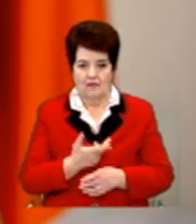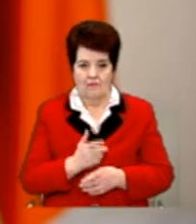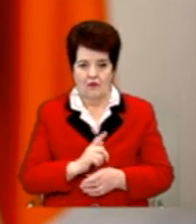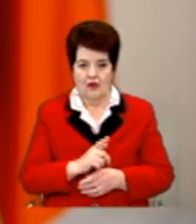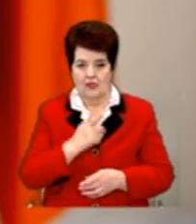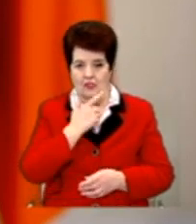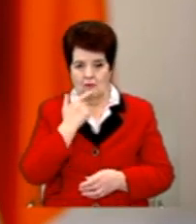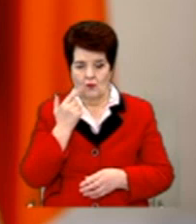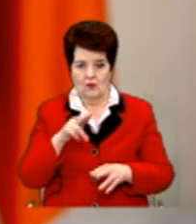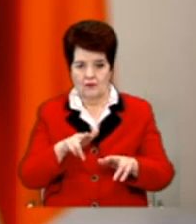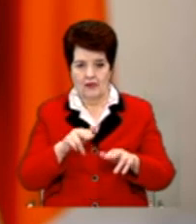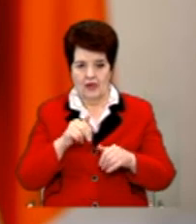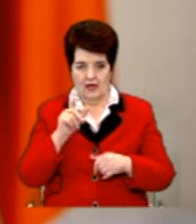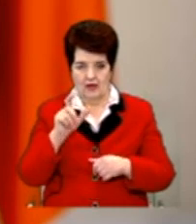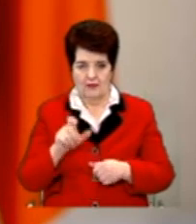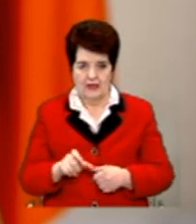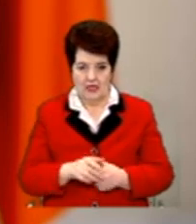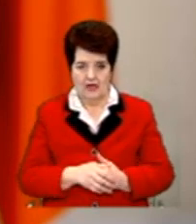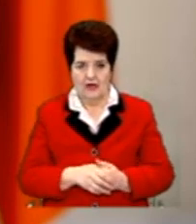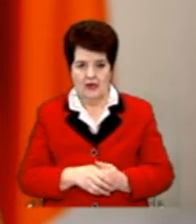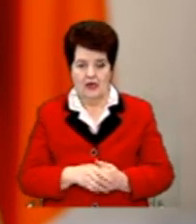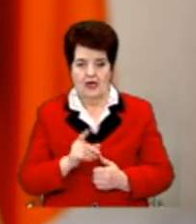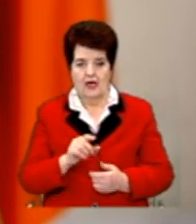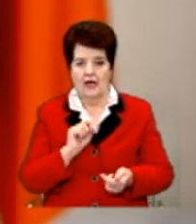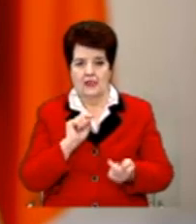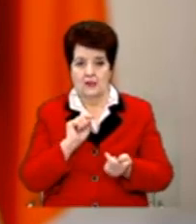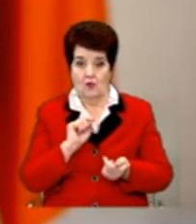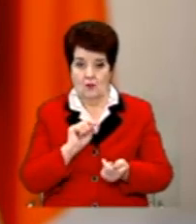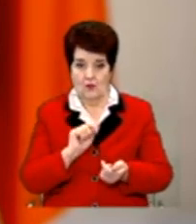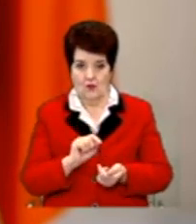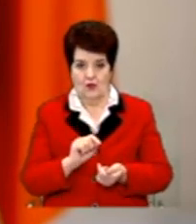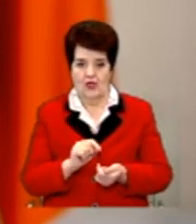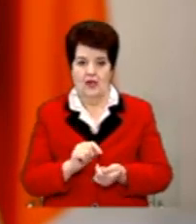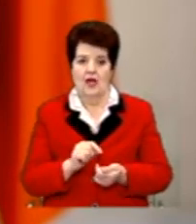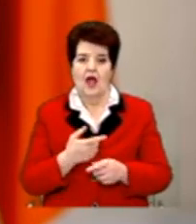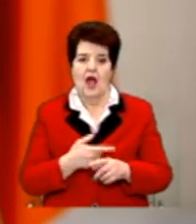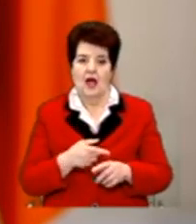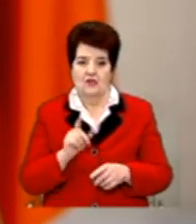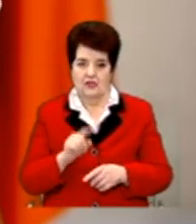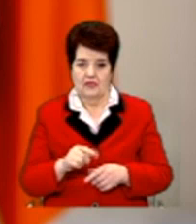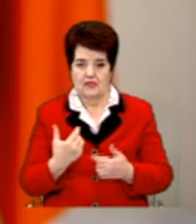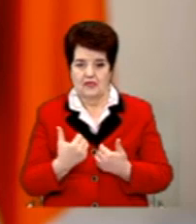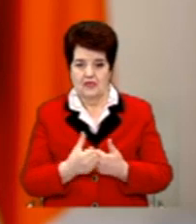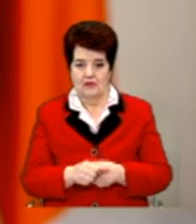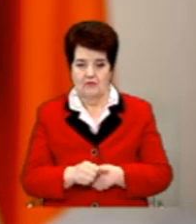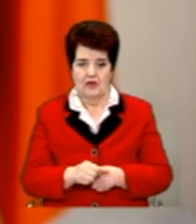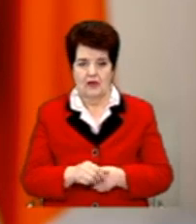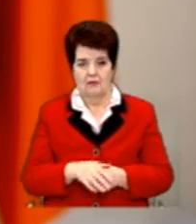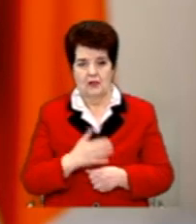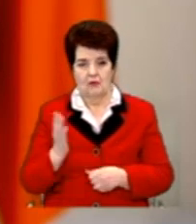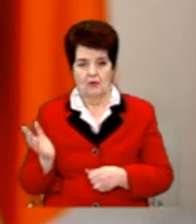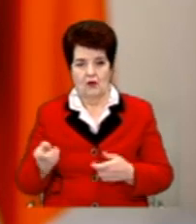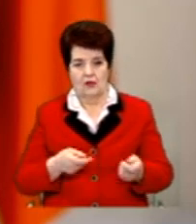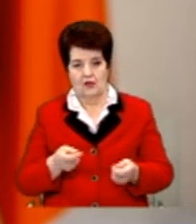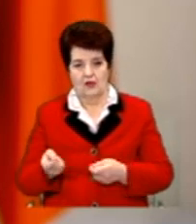foarte mulți parlamentari și care se opune acestor schimbări. Deci, pe de o parte, un guvern